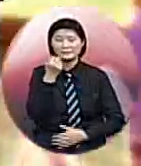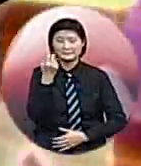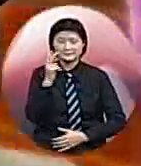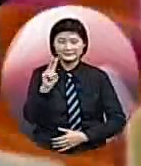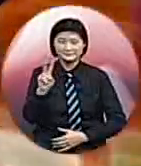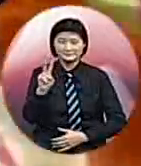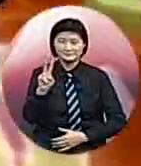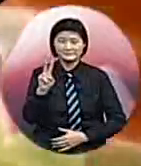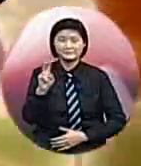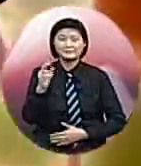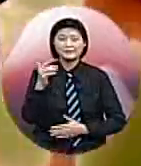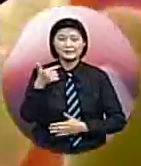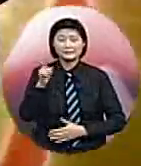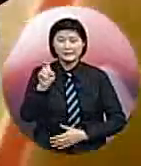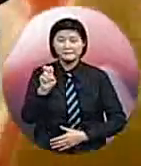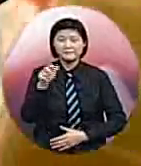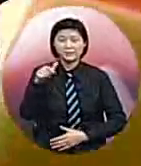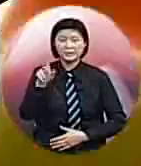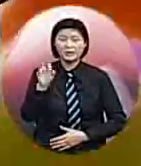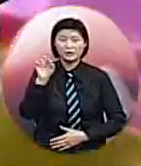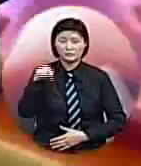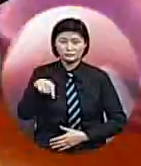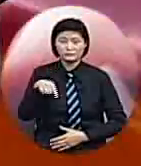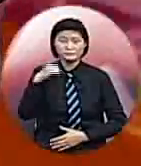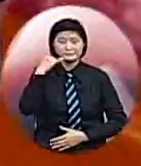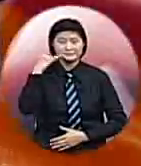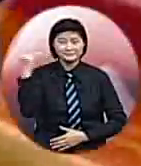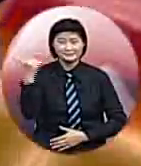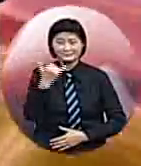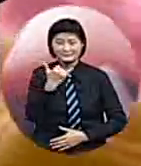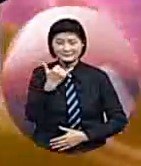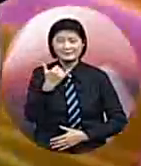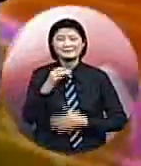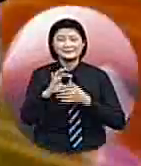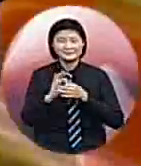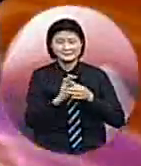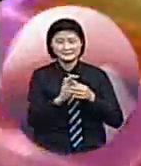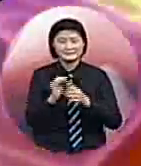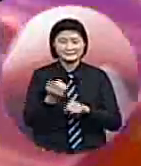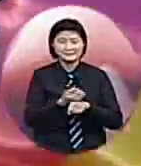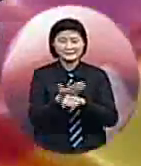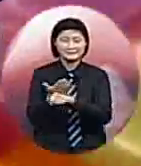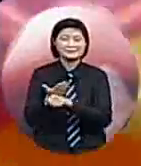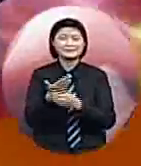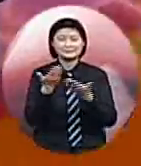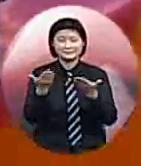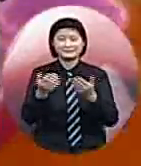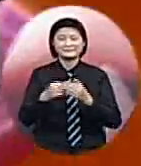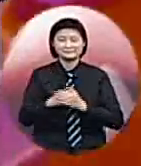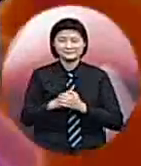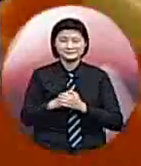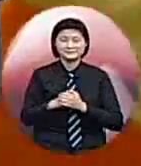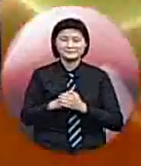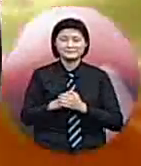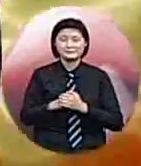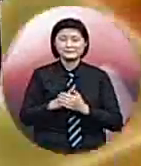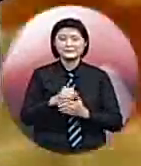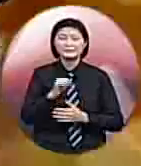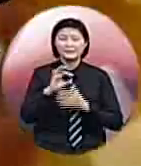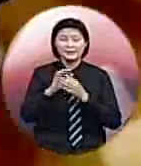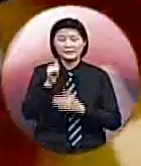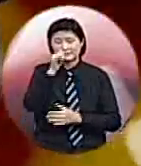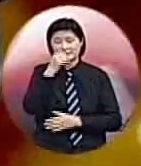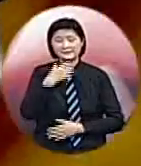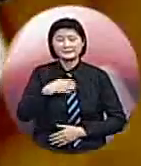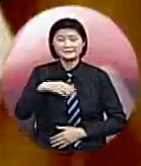복지TV 남경우 PD님 앞으로 연락해 주시면 우리가 연결해 드리도록 하겠습니다. 어머니께. 네. 네. 좋은 연락 있기를